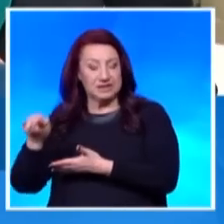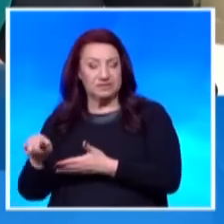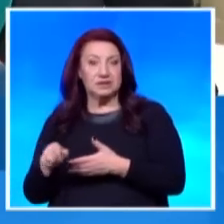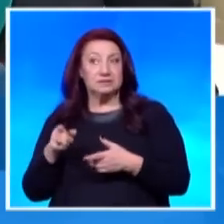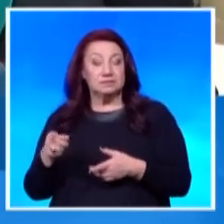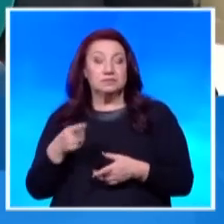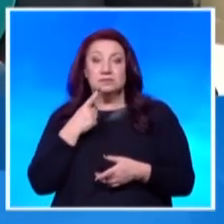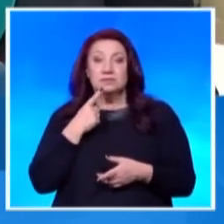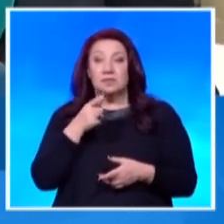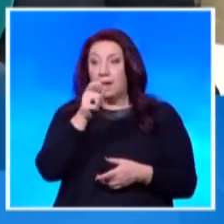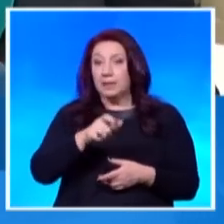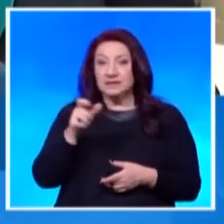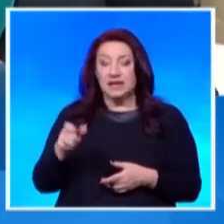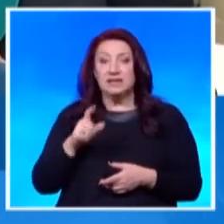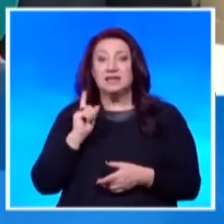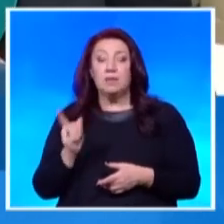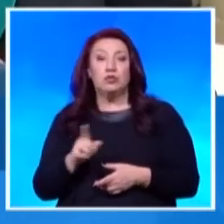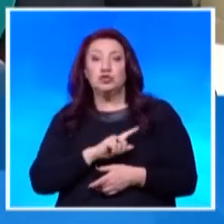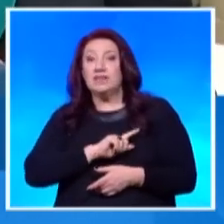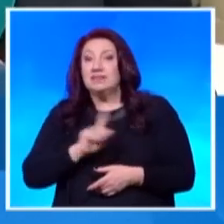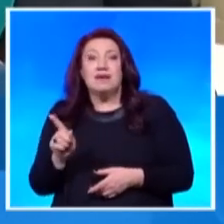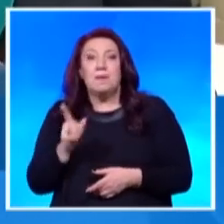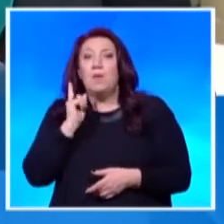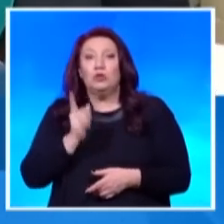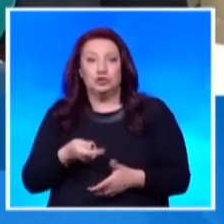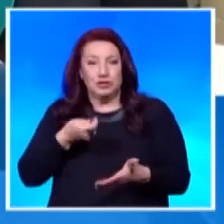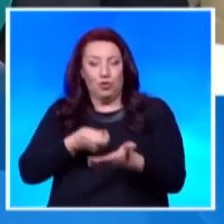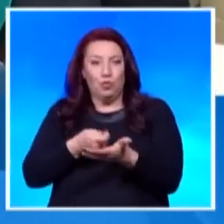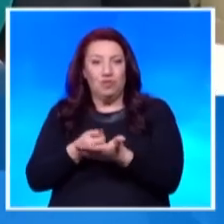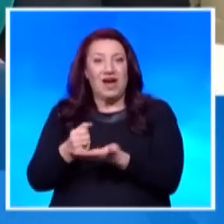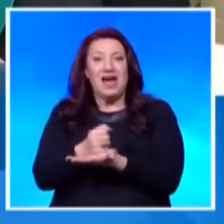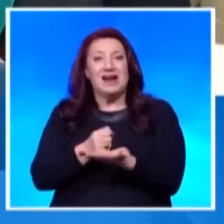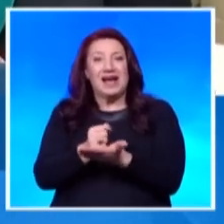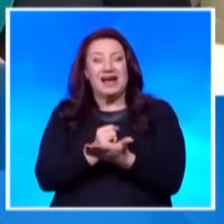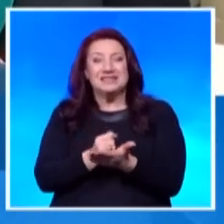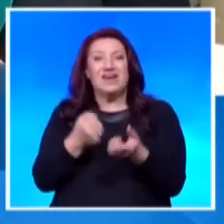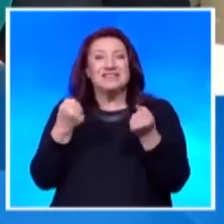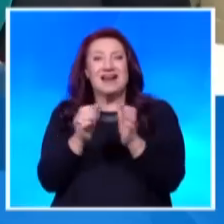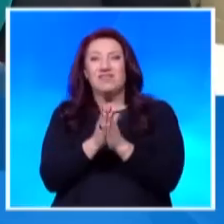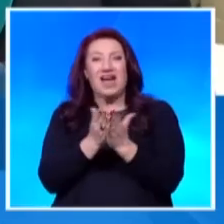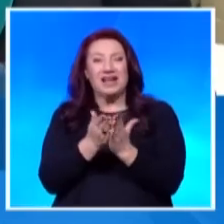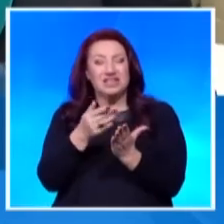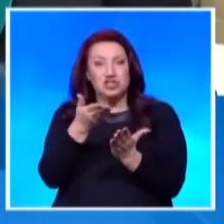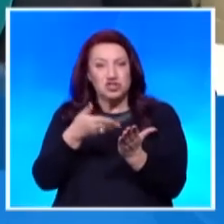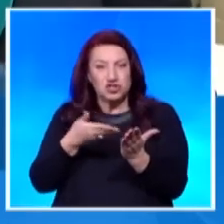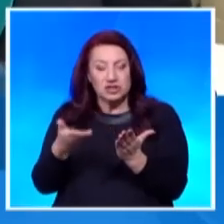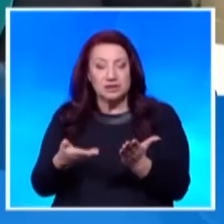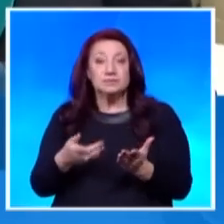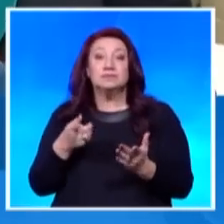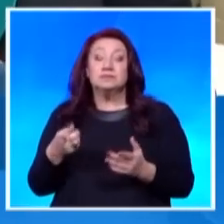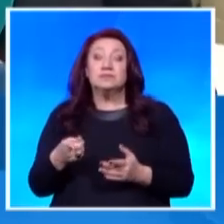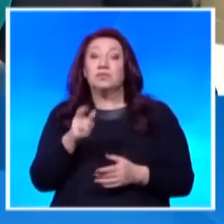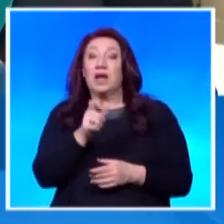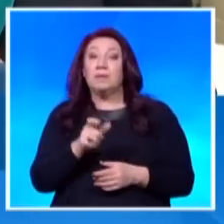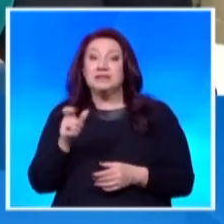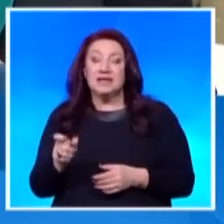пациентите без достъп до лекарства по касата. Основният препъни камък е желанието на Здравната каса пациентите да не решават сами кои от предписаните